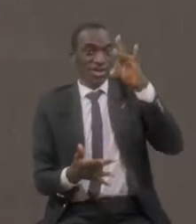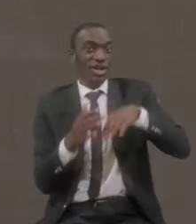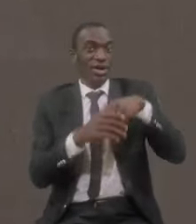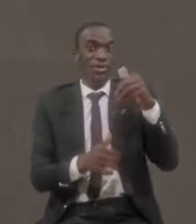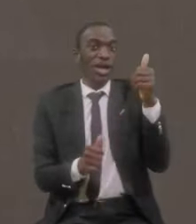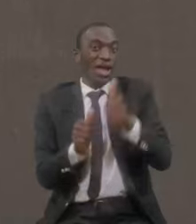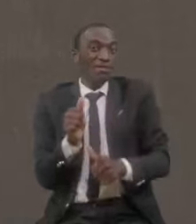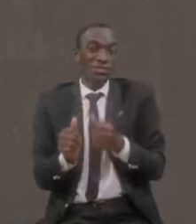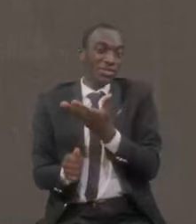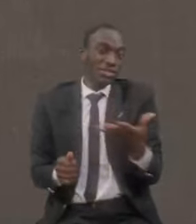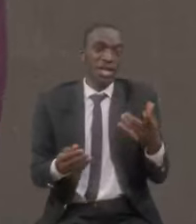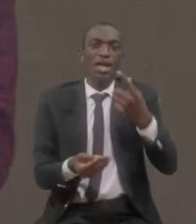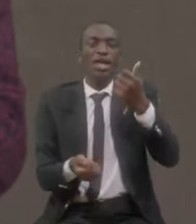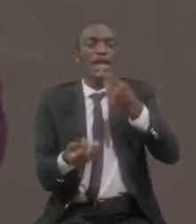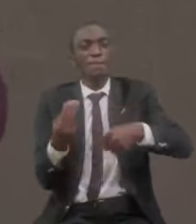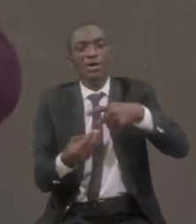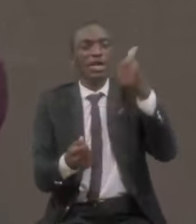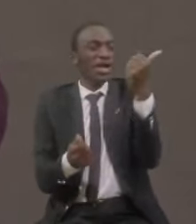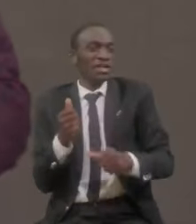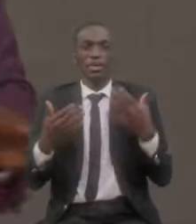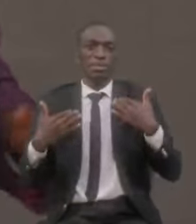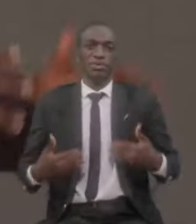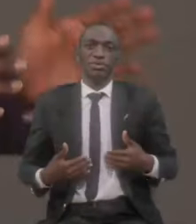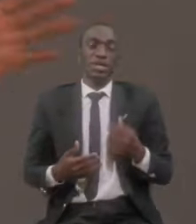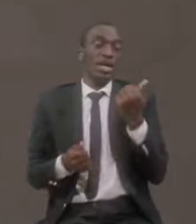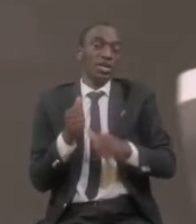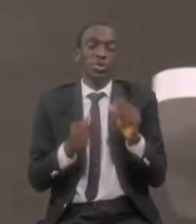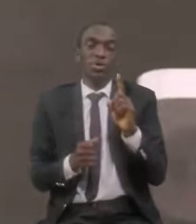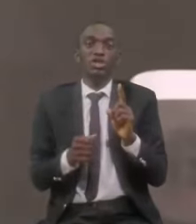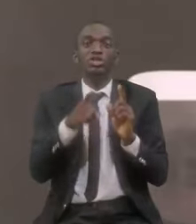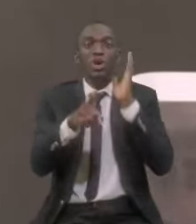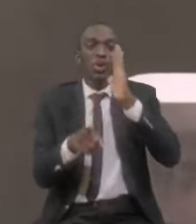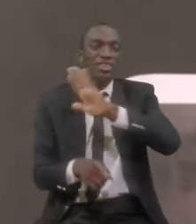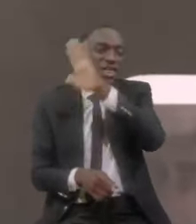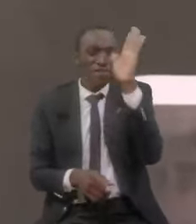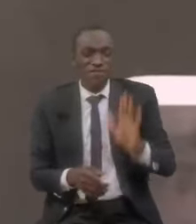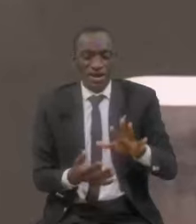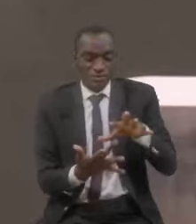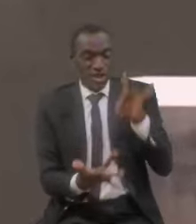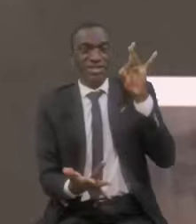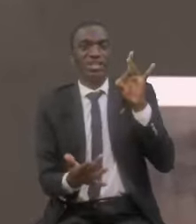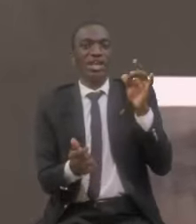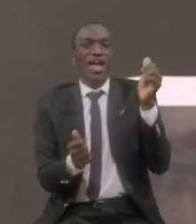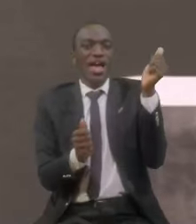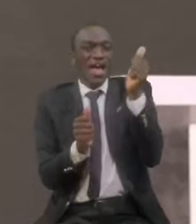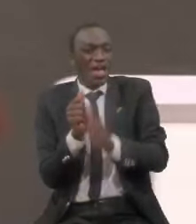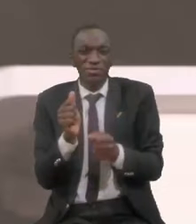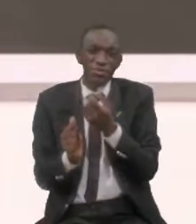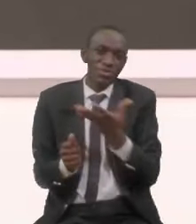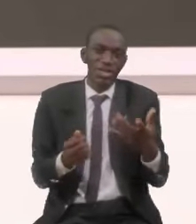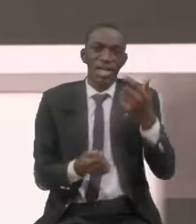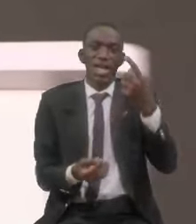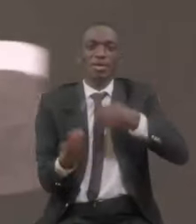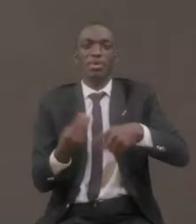personne. Tu ne pourras jamais découvrir tout sur tout le